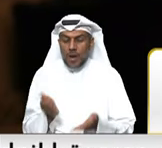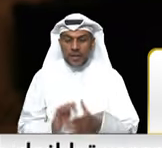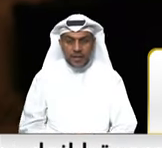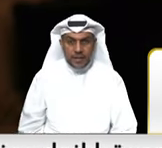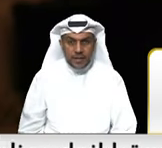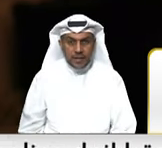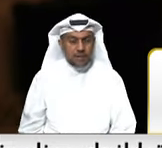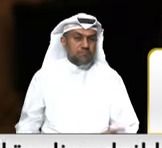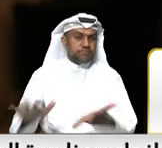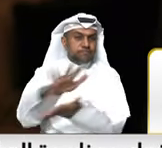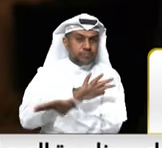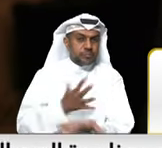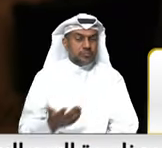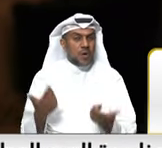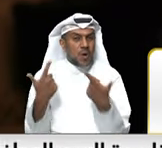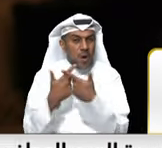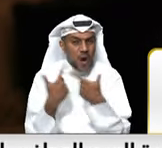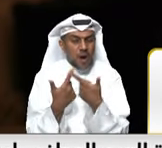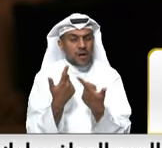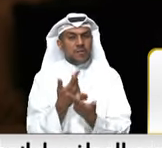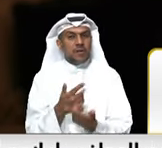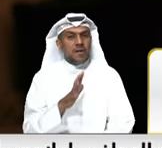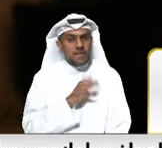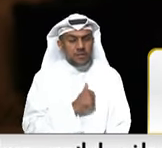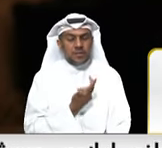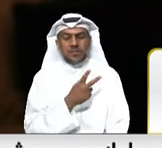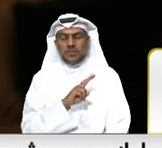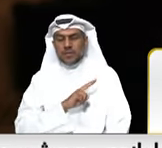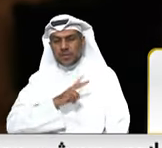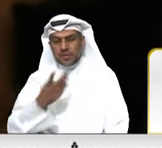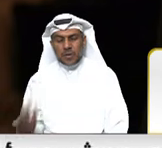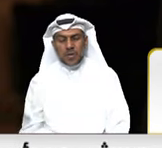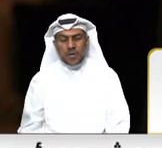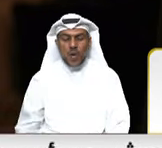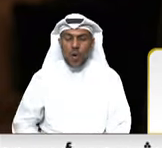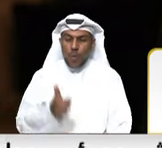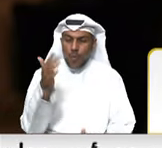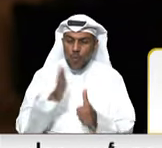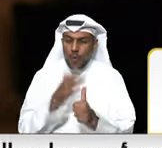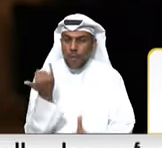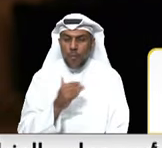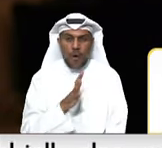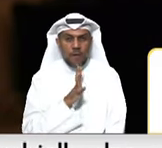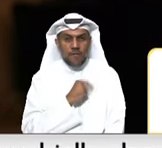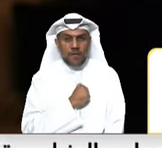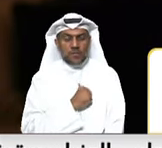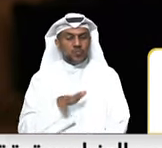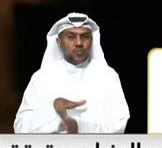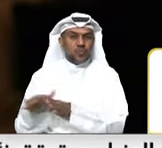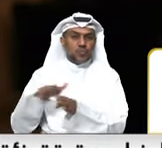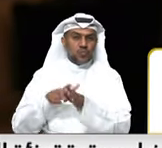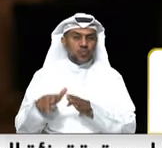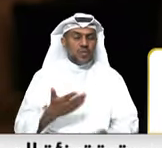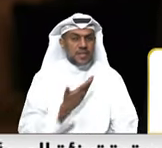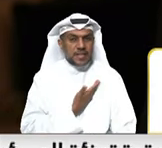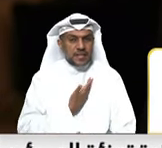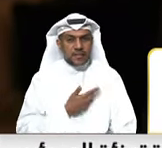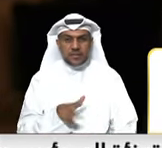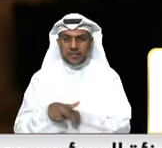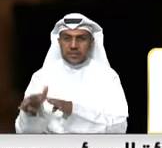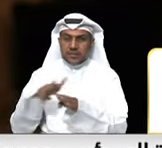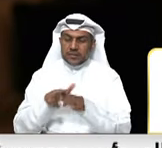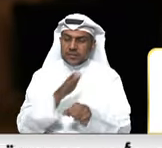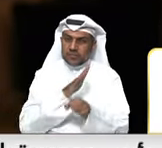تتعرض له المنطقة، وخصوصا فيما يتعلق بالقضية الفلسطينية وبالإبادة الجماعية الدائرة في قطاع